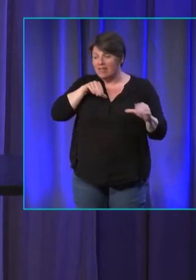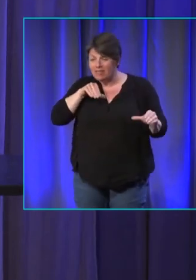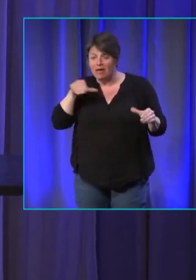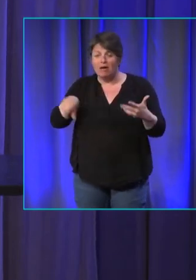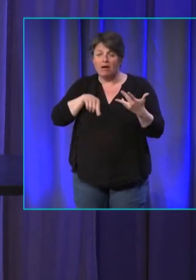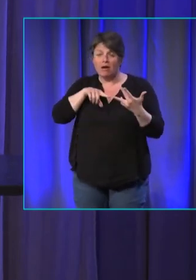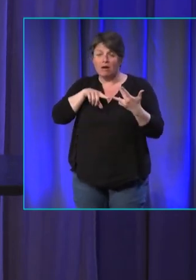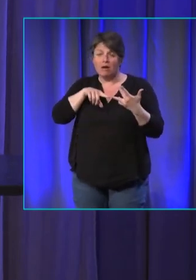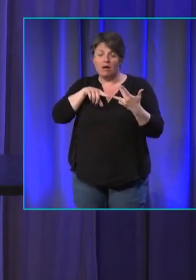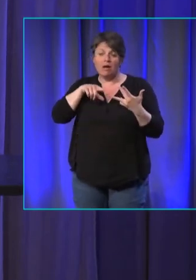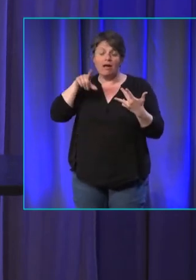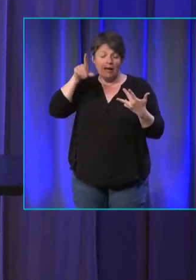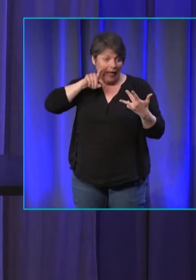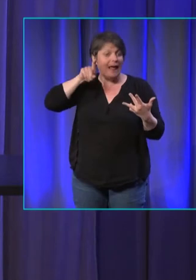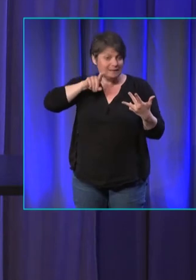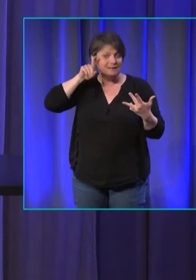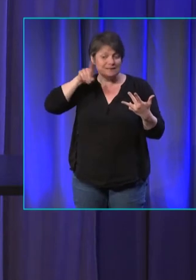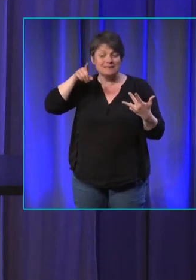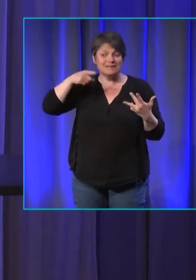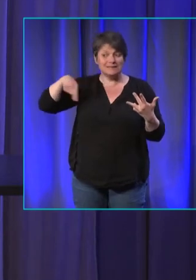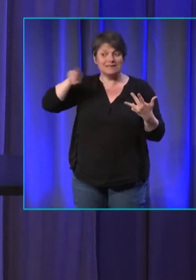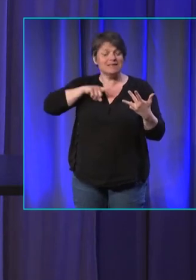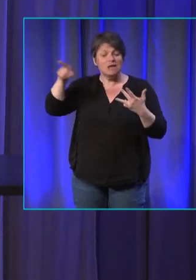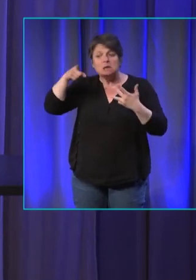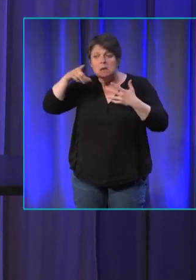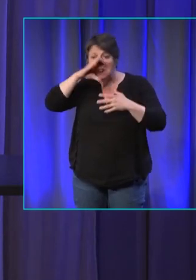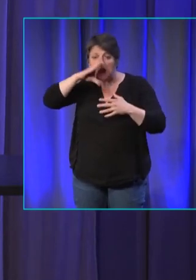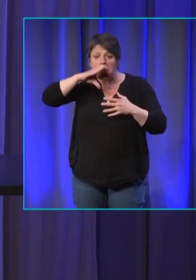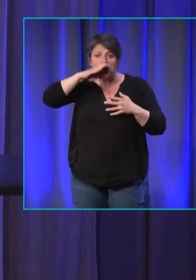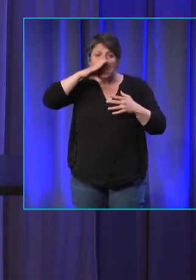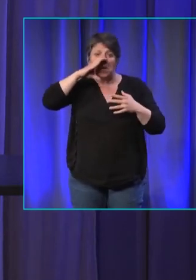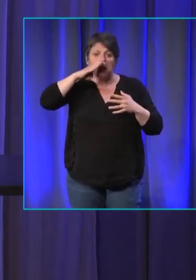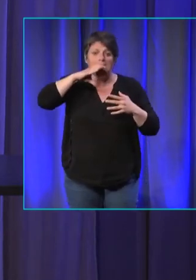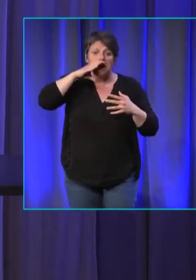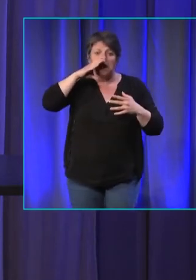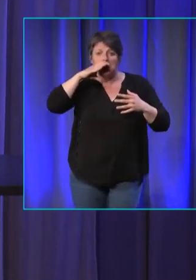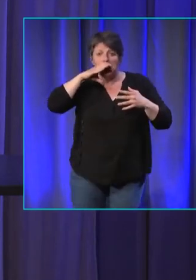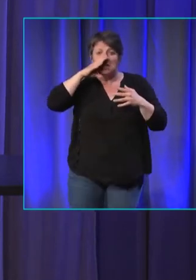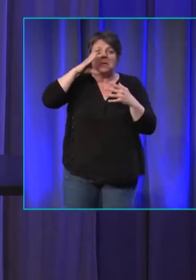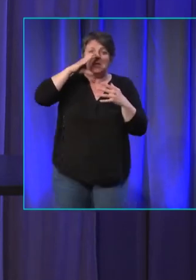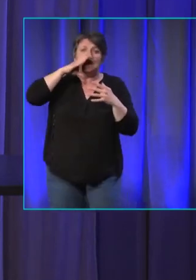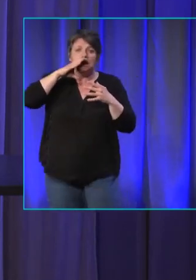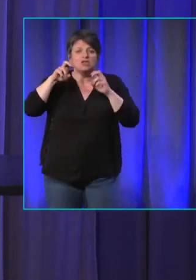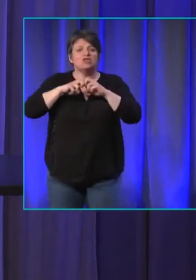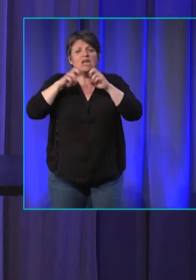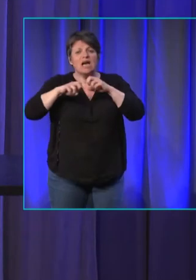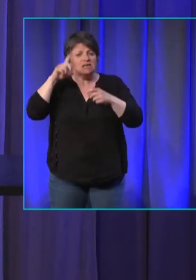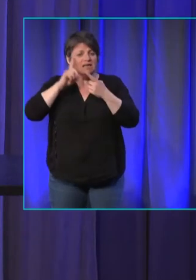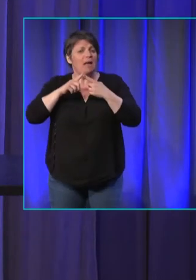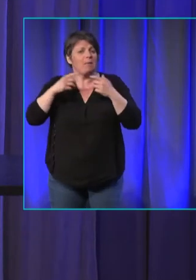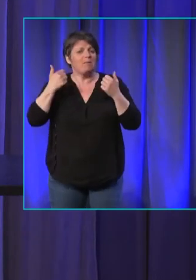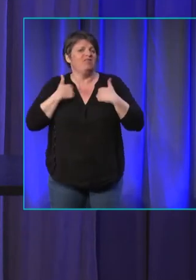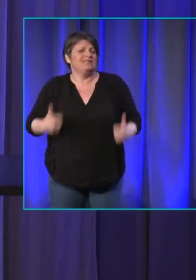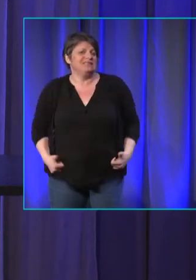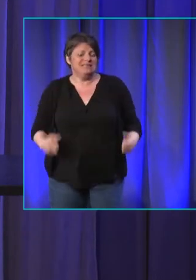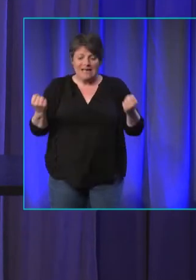canadiennes, grecques aussi. Alors, on est très très peu dans le monde finalement à s'intéresser à l'enfant et à l'activité physique, ce qui est un véritable paradoxe parce qu'on est tous